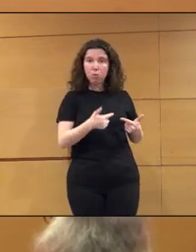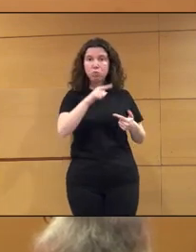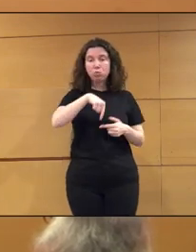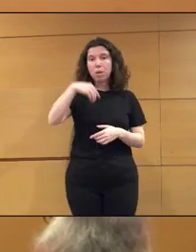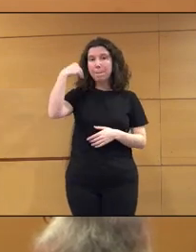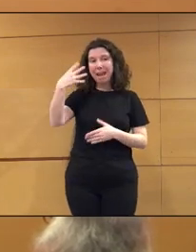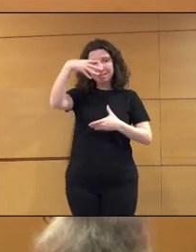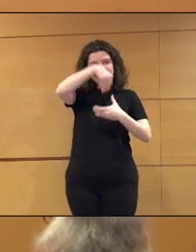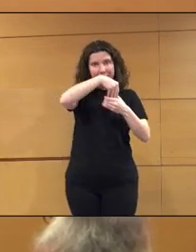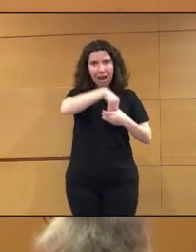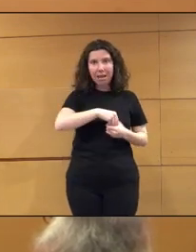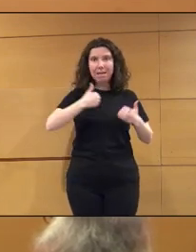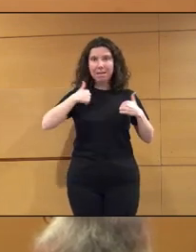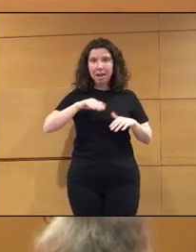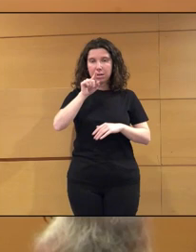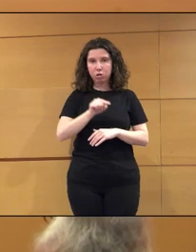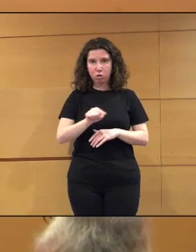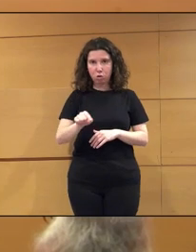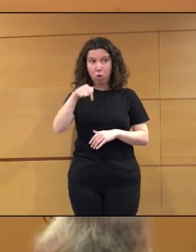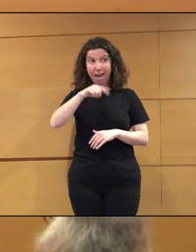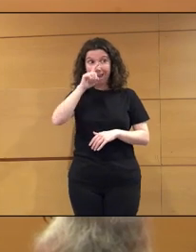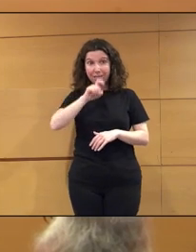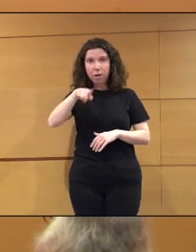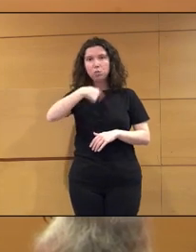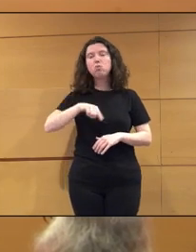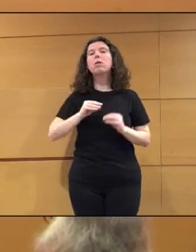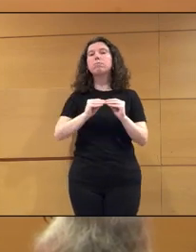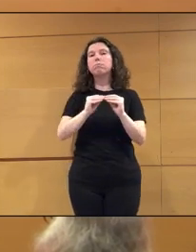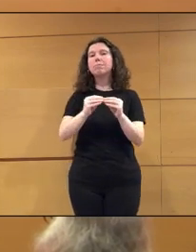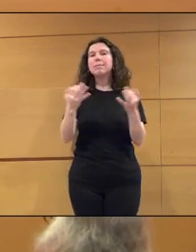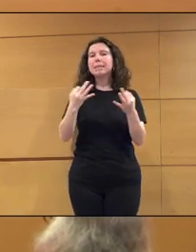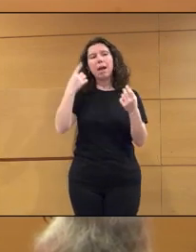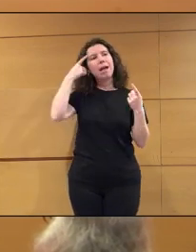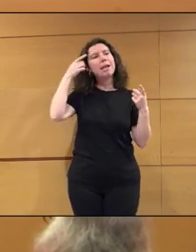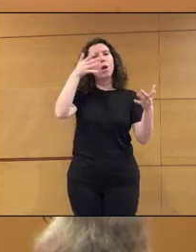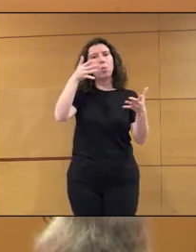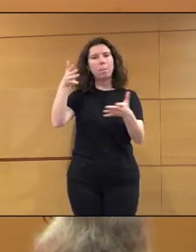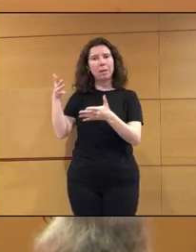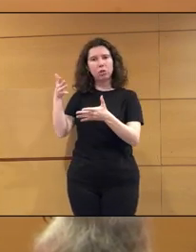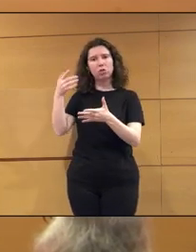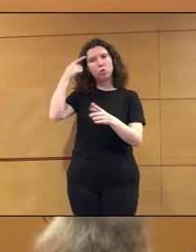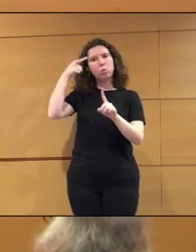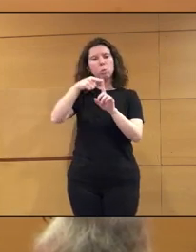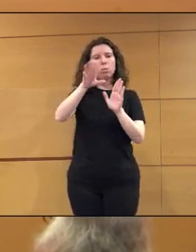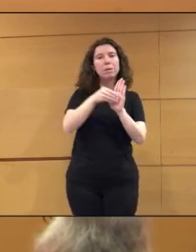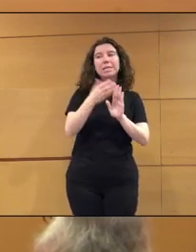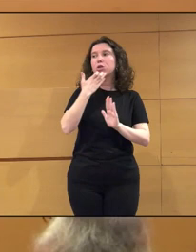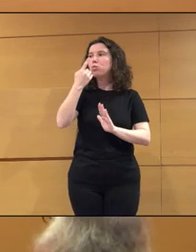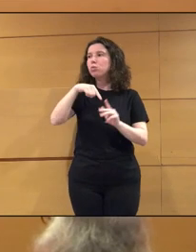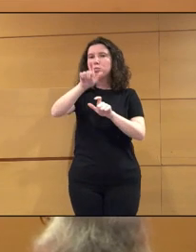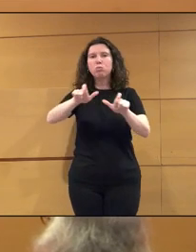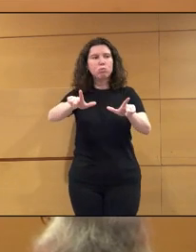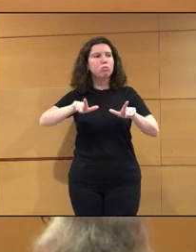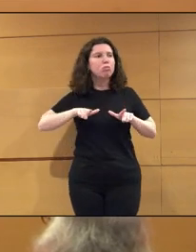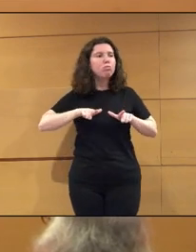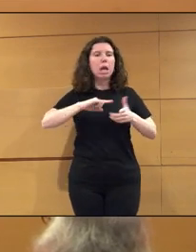per proposar recomanacions per integrar-ho. Perquè per mi el que és fonamental, és a dir, si tenim enginyers, si tenim arquitectes, si tenim